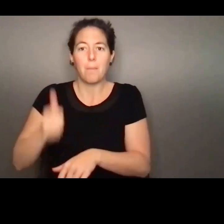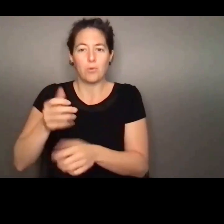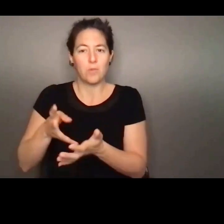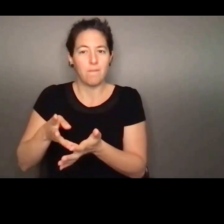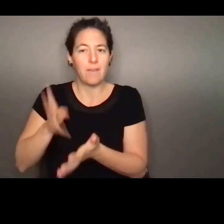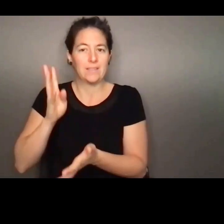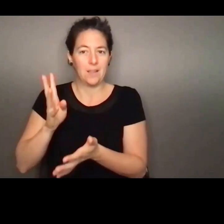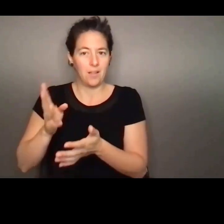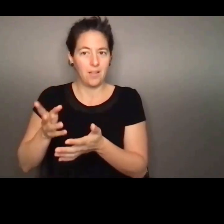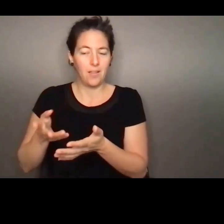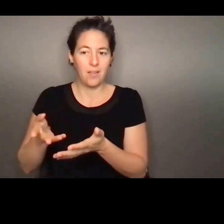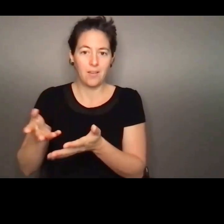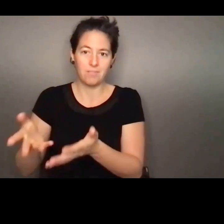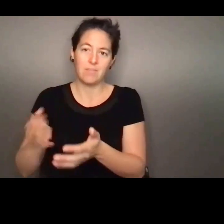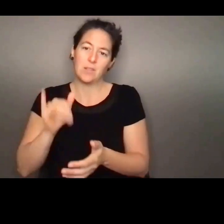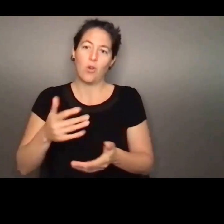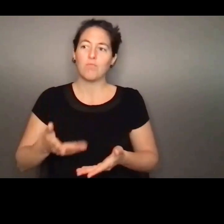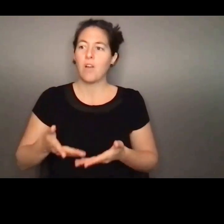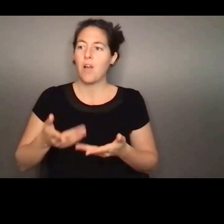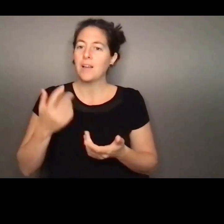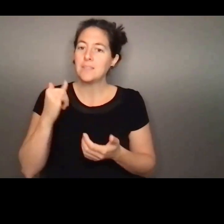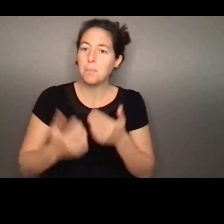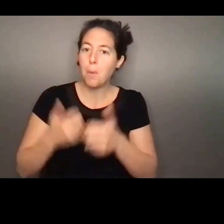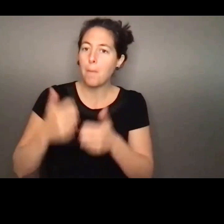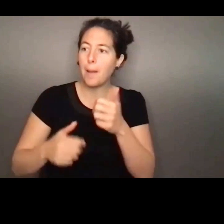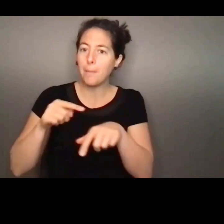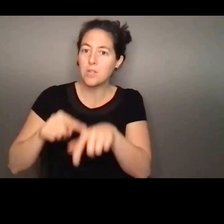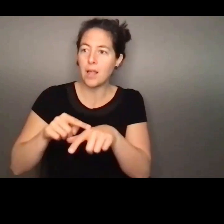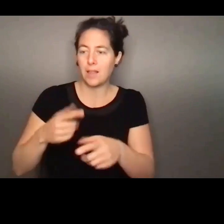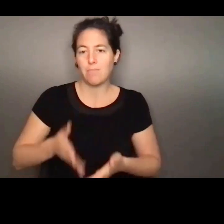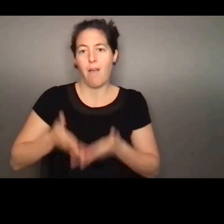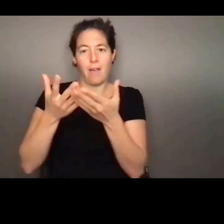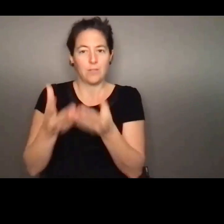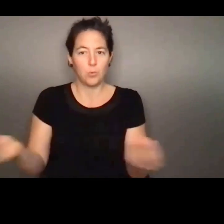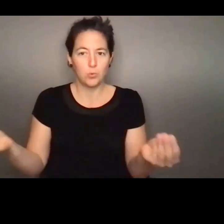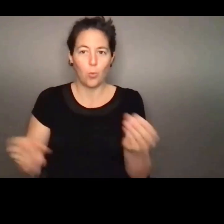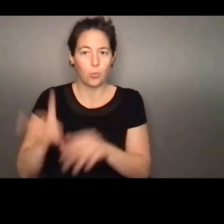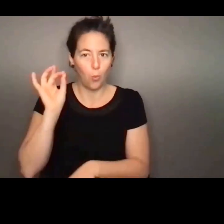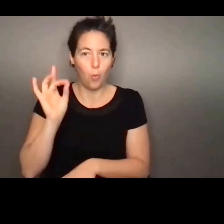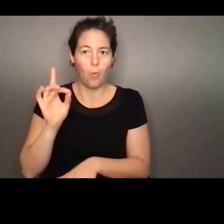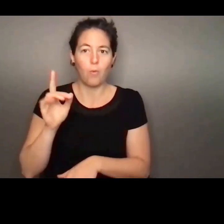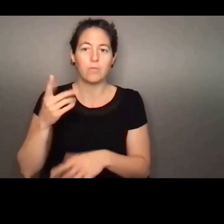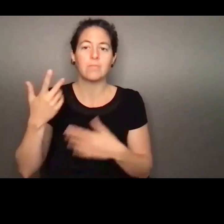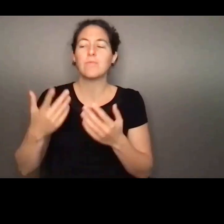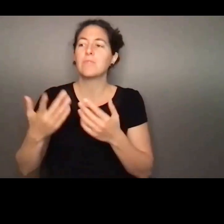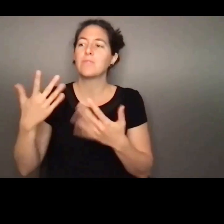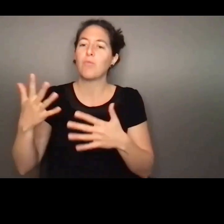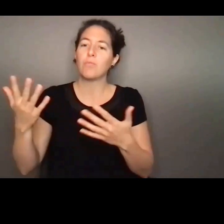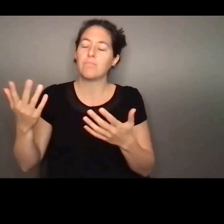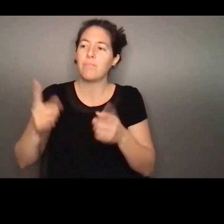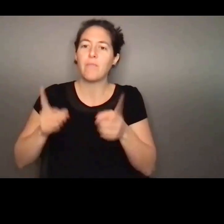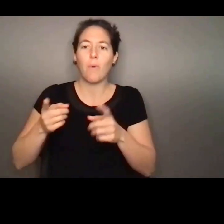ça, je leur aide à résoudre les problèmes de jardinage auxquels ils ont fait face dans le passé.